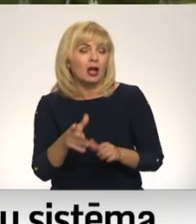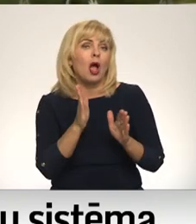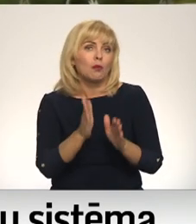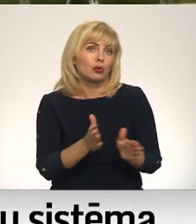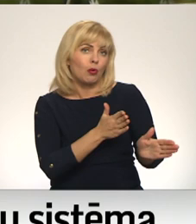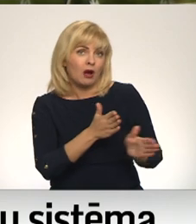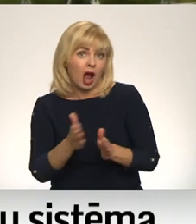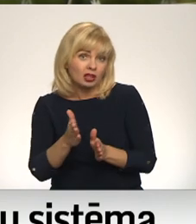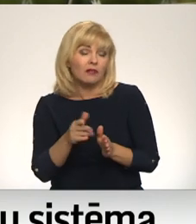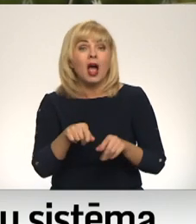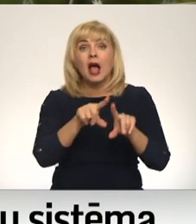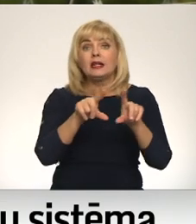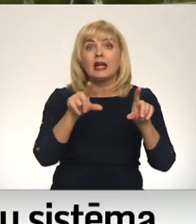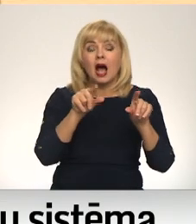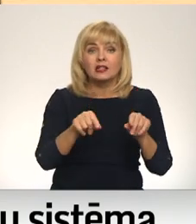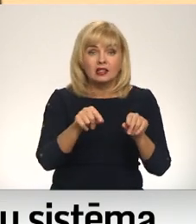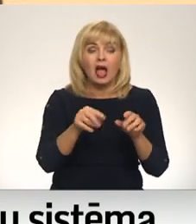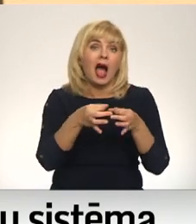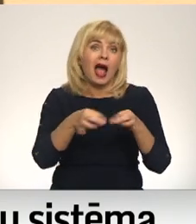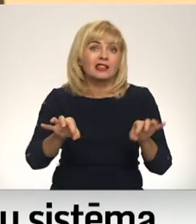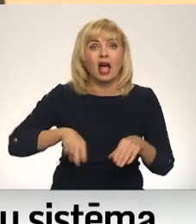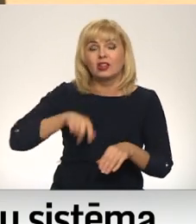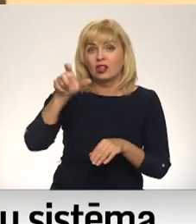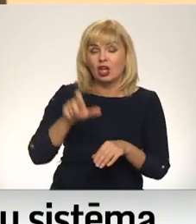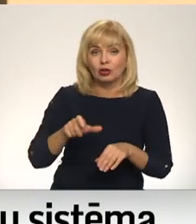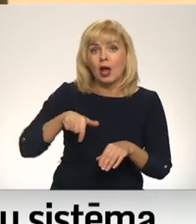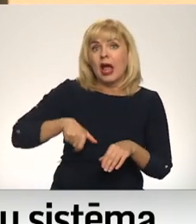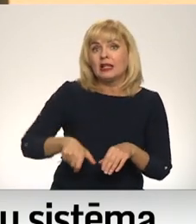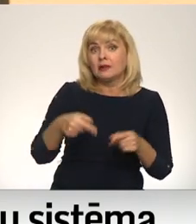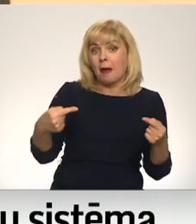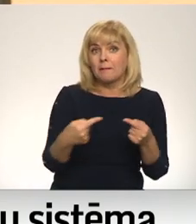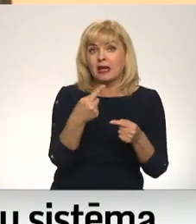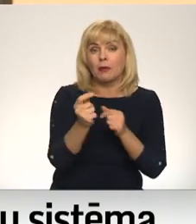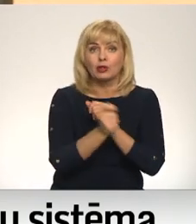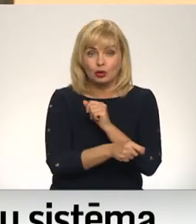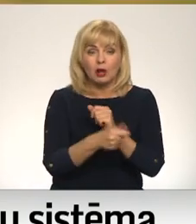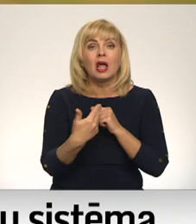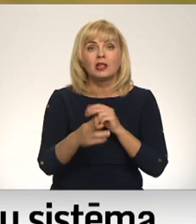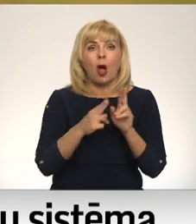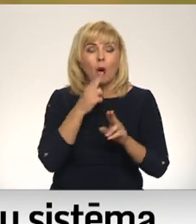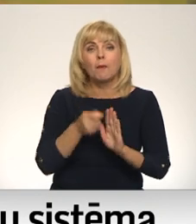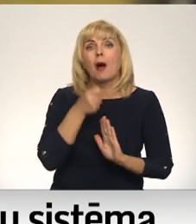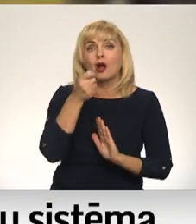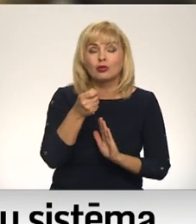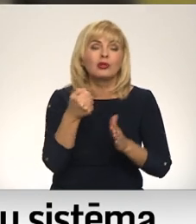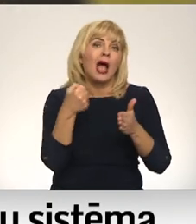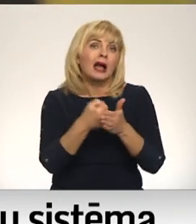gatavi. Tā kā iestādes atstādinātais direktors inspekcijas piemēroto sodu pārsūdzējis,